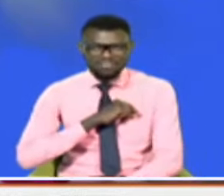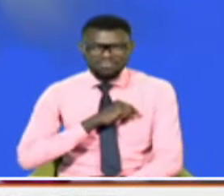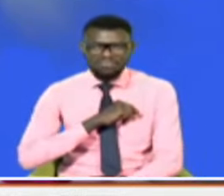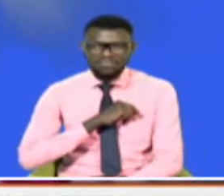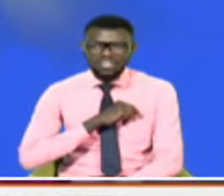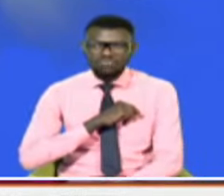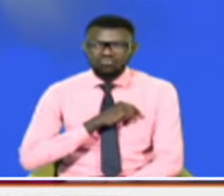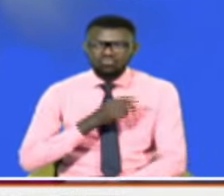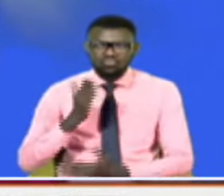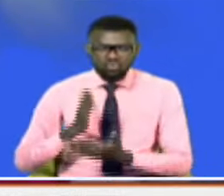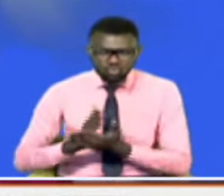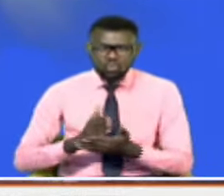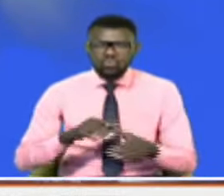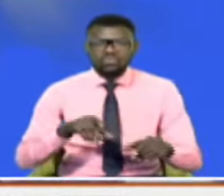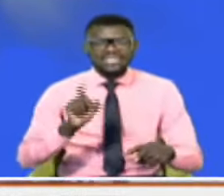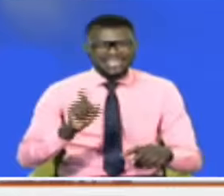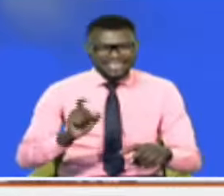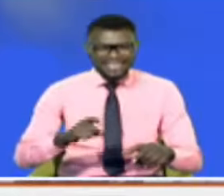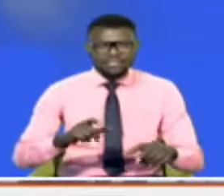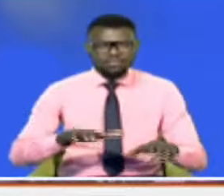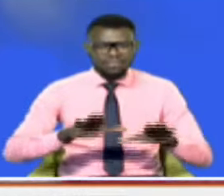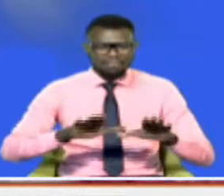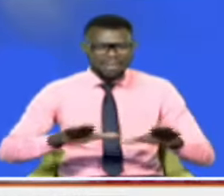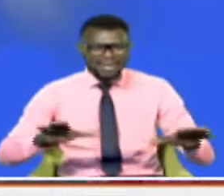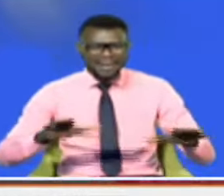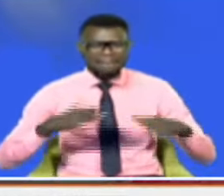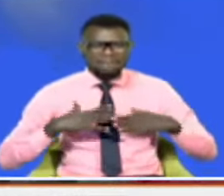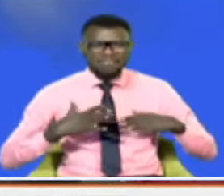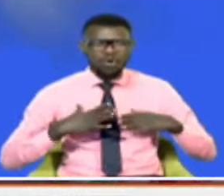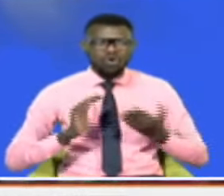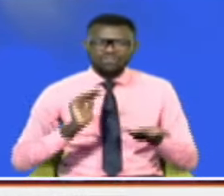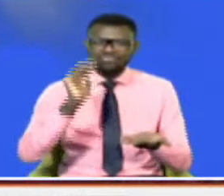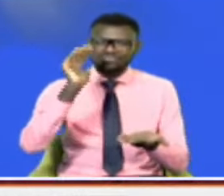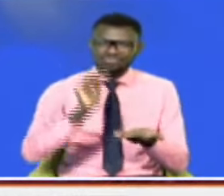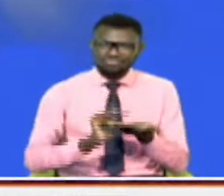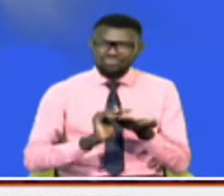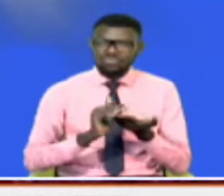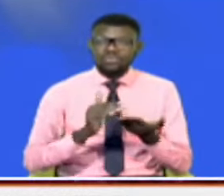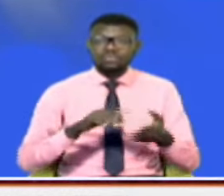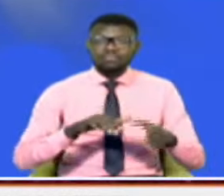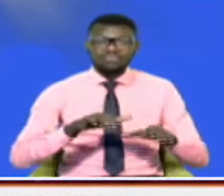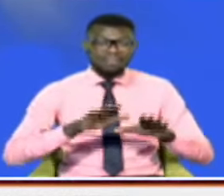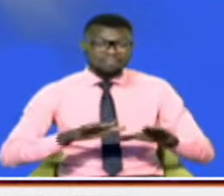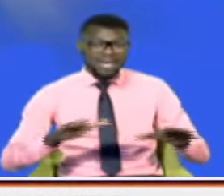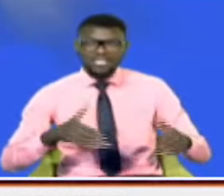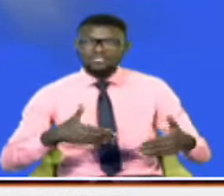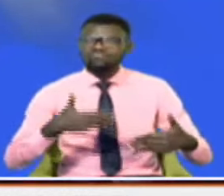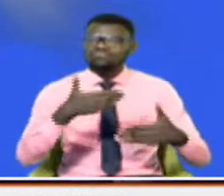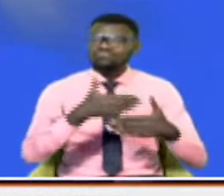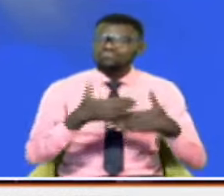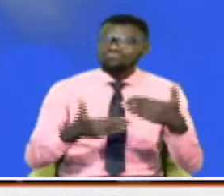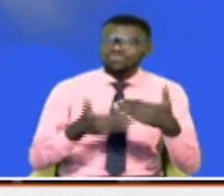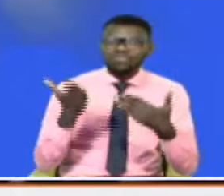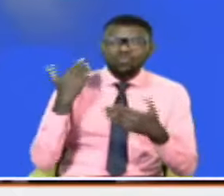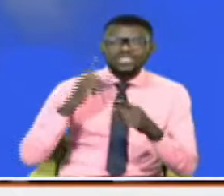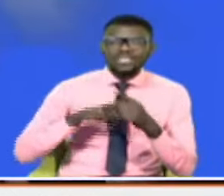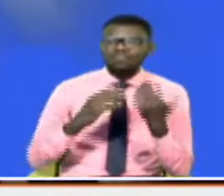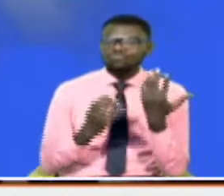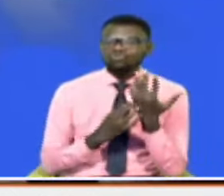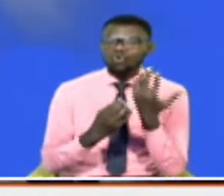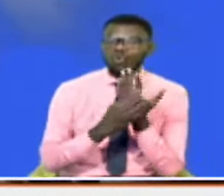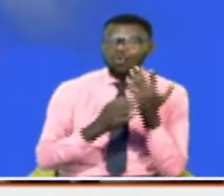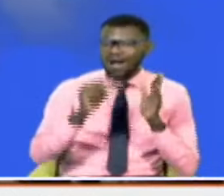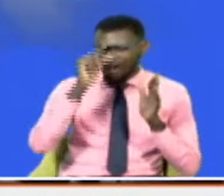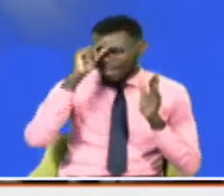decongest Wakulima Market. Soko la Kangundo lilijengwa wakati Mike Sonko alipokuwa gavana wa Nairobi, na kulingana na